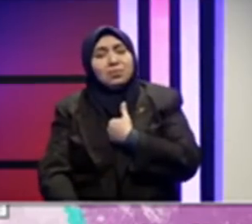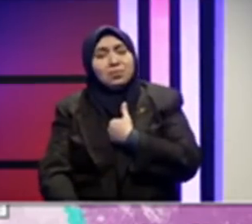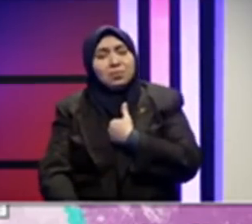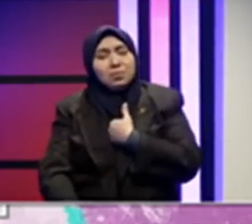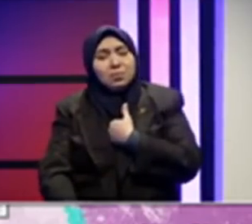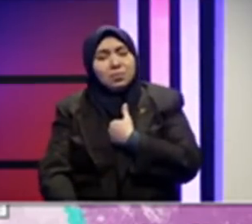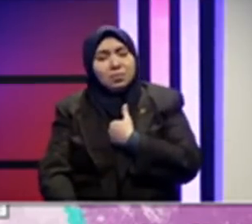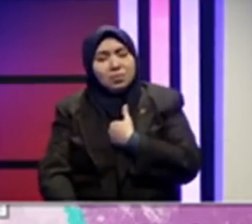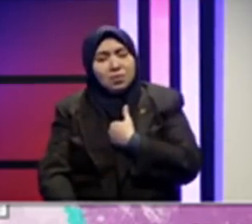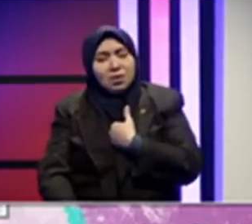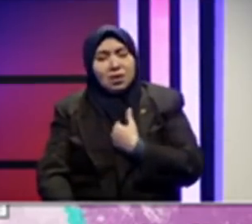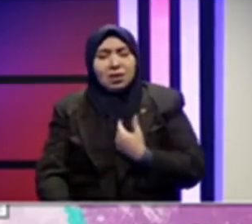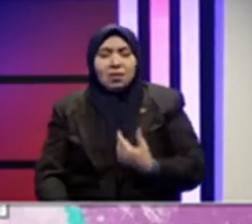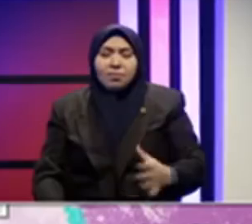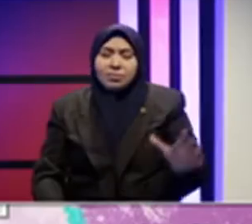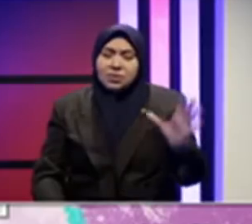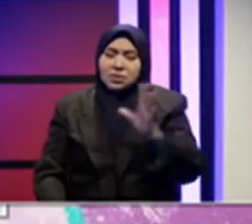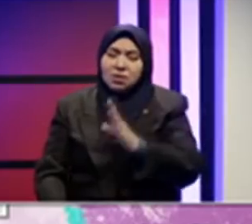fihi